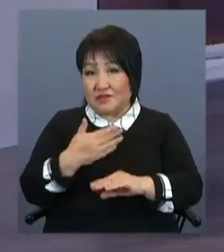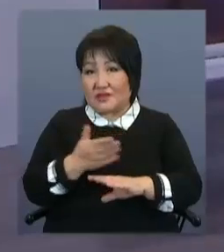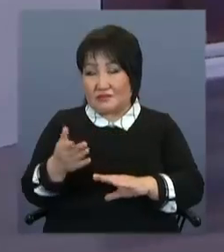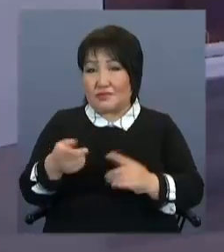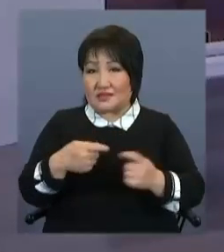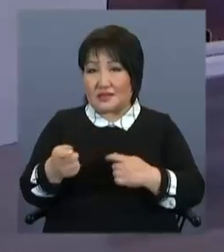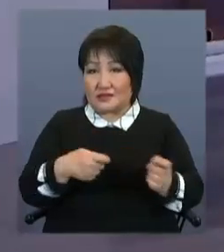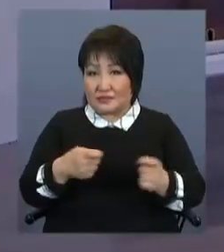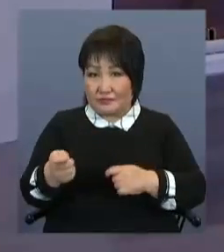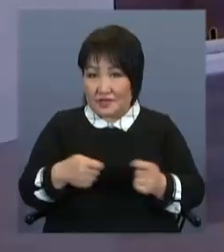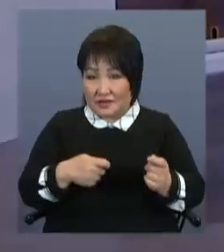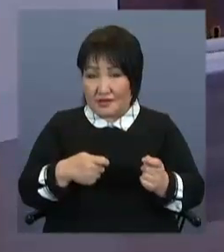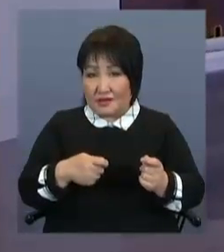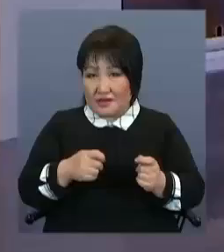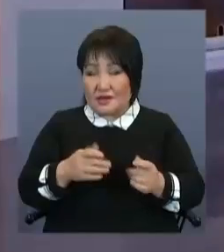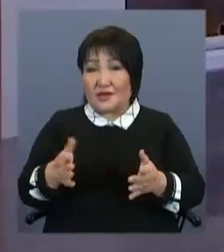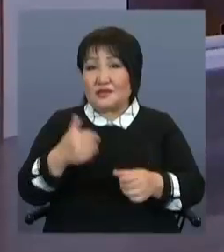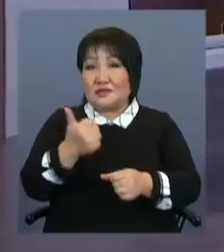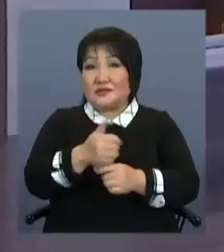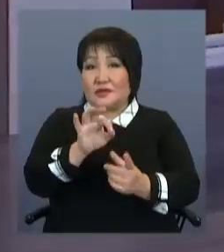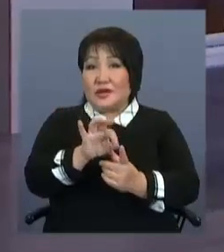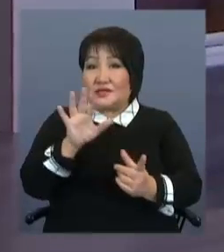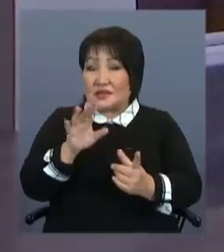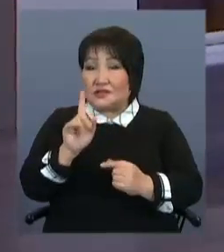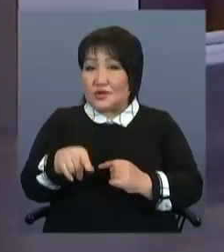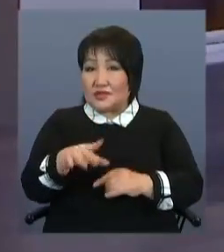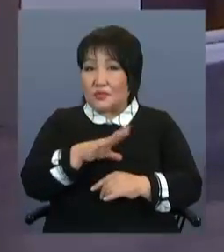Негізгі мақсат бізге қойылған онда